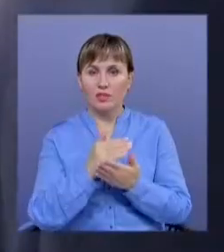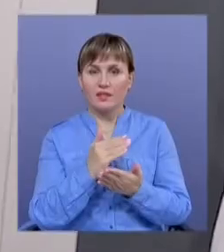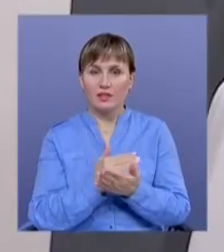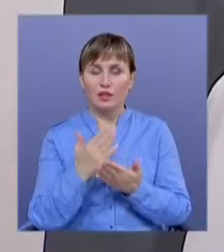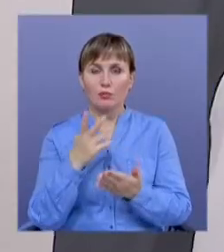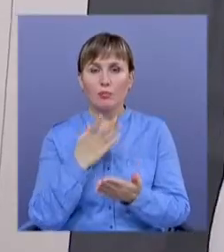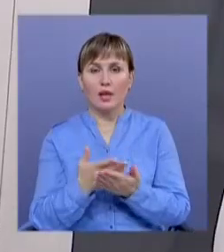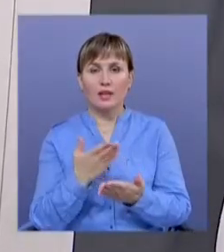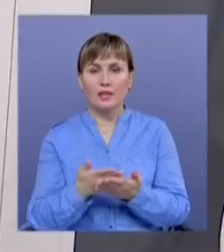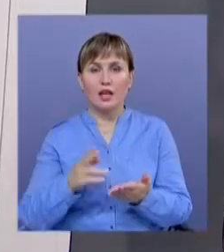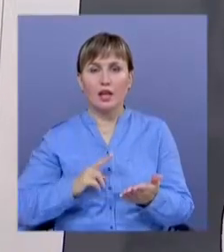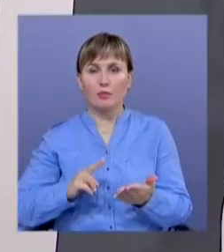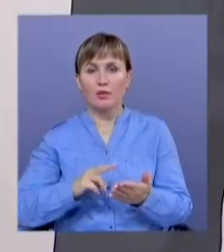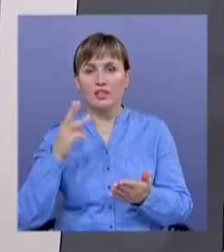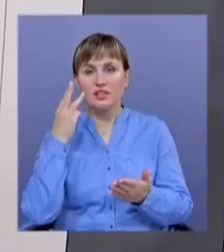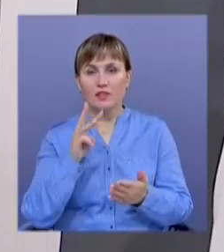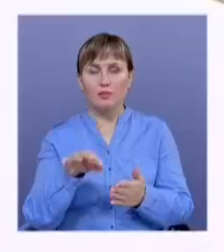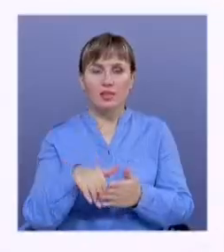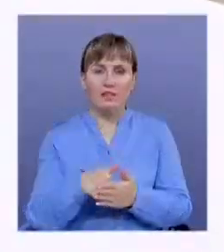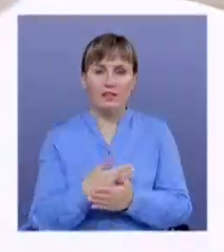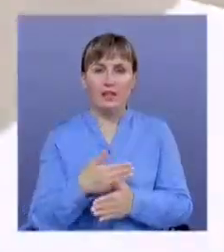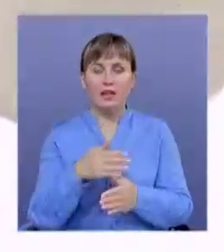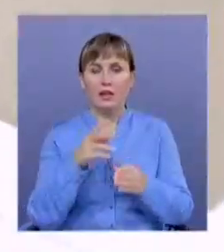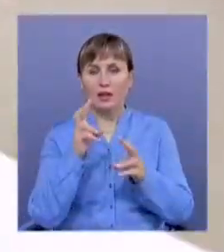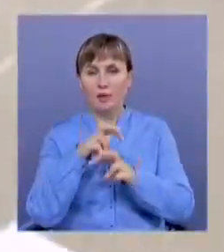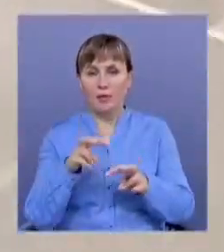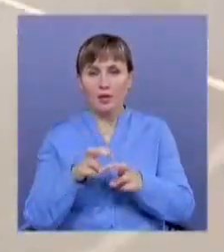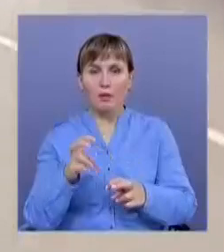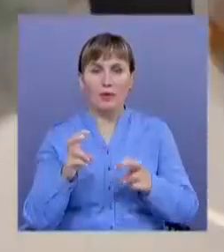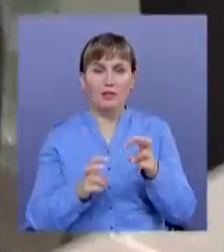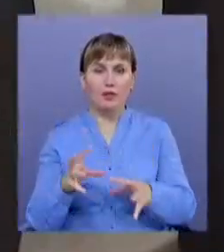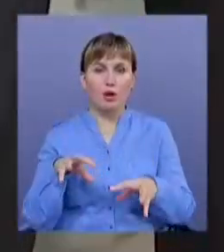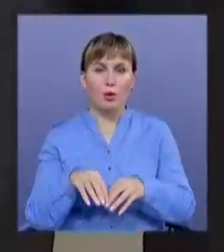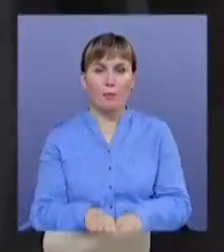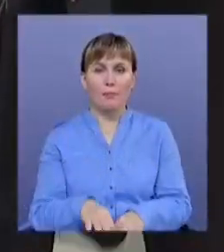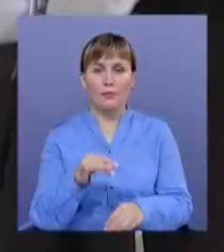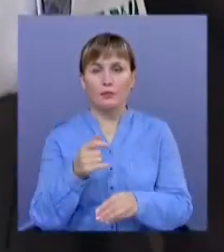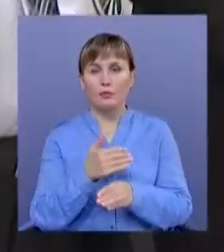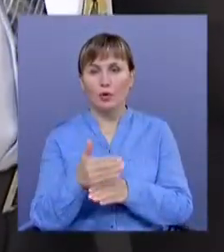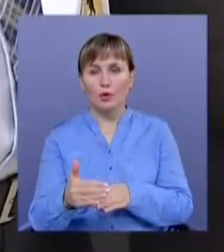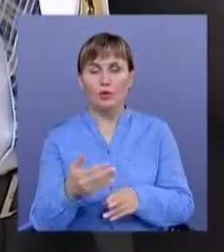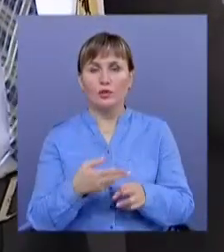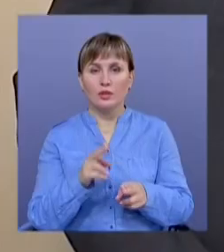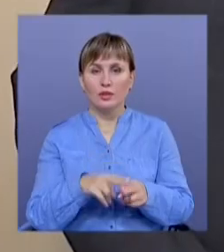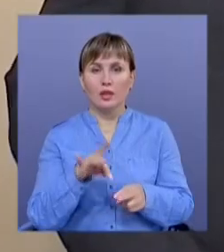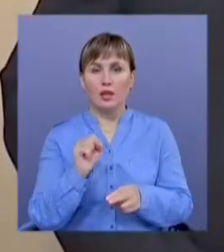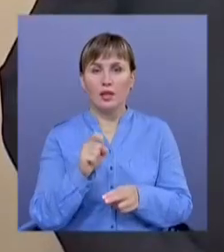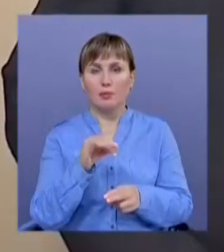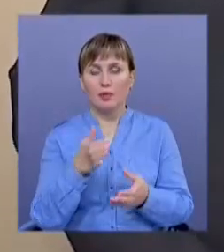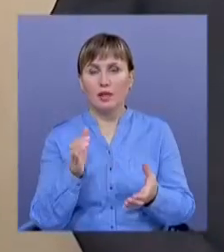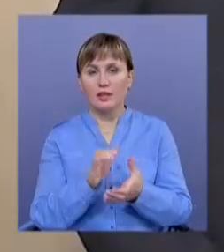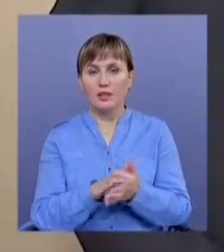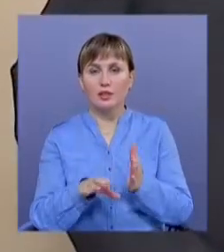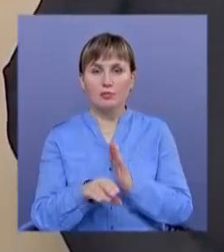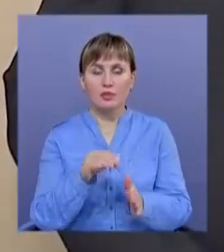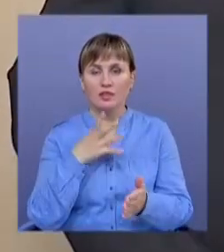ему показали работу современных инновационных лабораторий, производственных комплексов. Чуть позже Толеутай Рахимбеков ознакомил